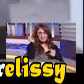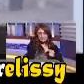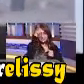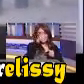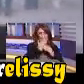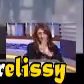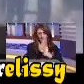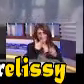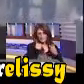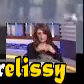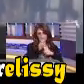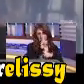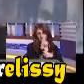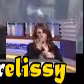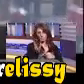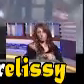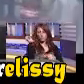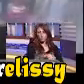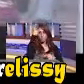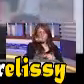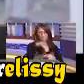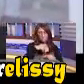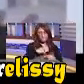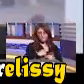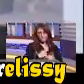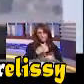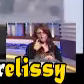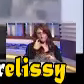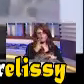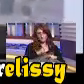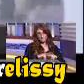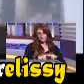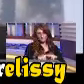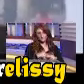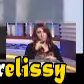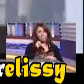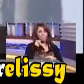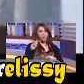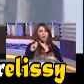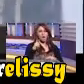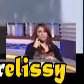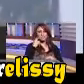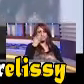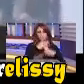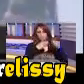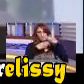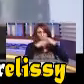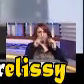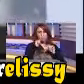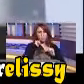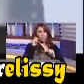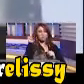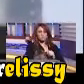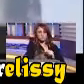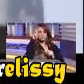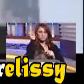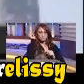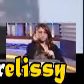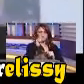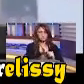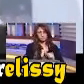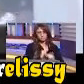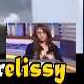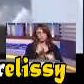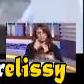الملتوف والحجارة على مبنى ديوان المحافظة وكذلك على المديرية القديمة، مما أدى إلى